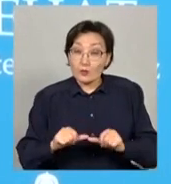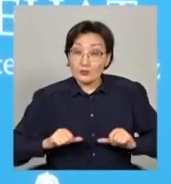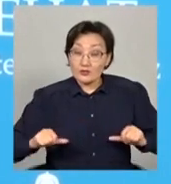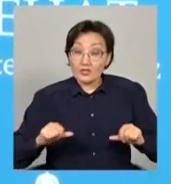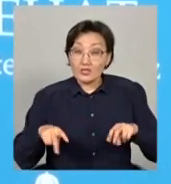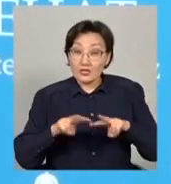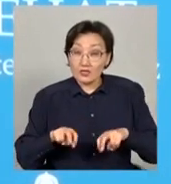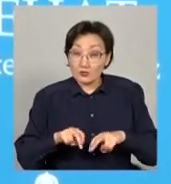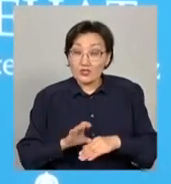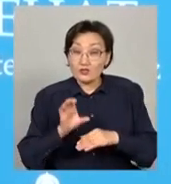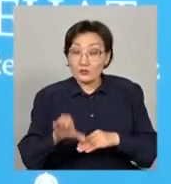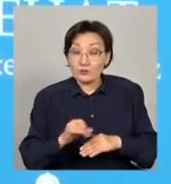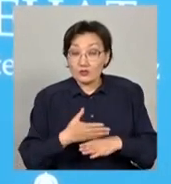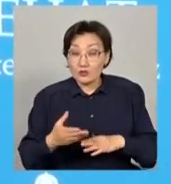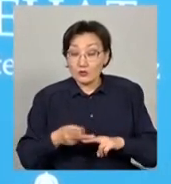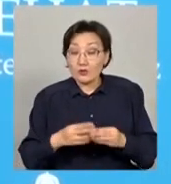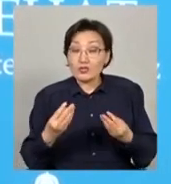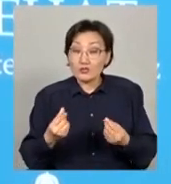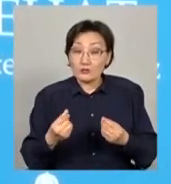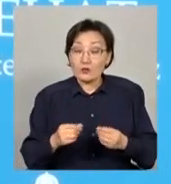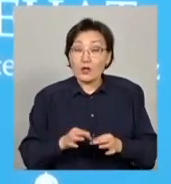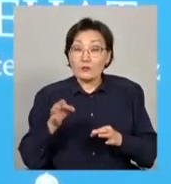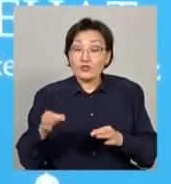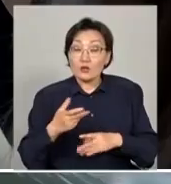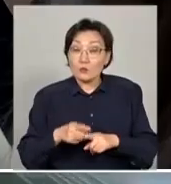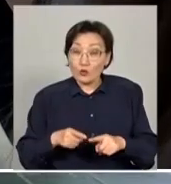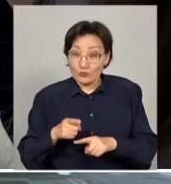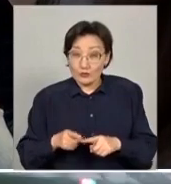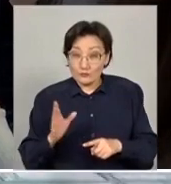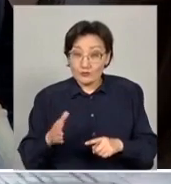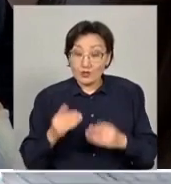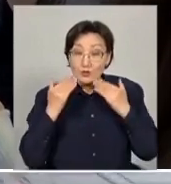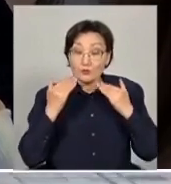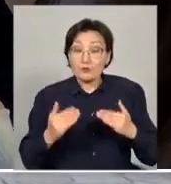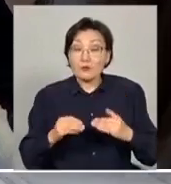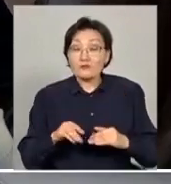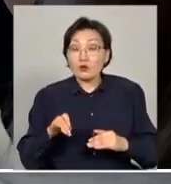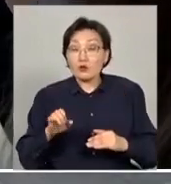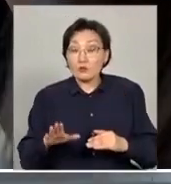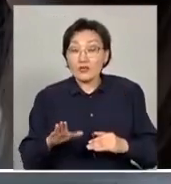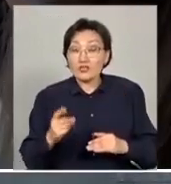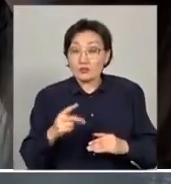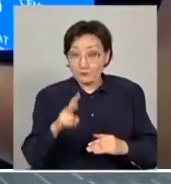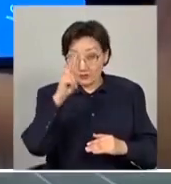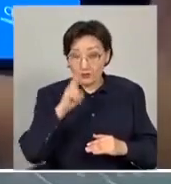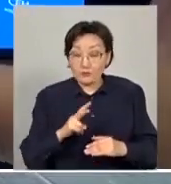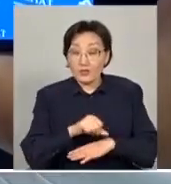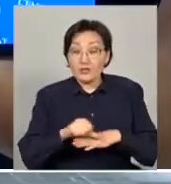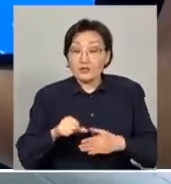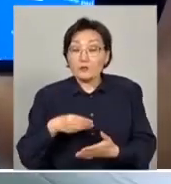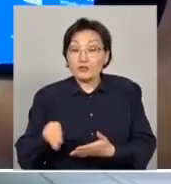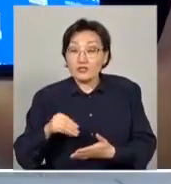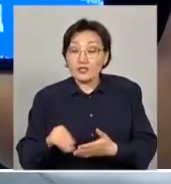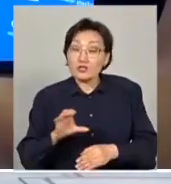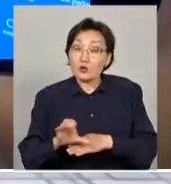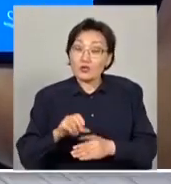комиссиясының қарауына жібереміз. Сосын бұл қаражатты аймақтарға бөлеміз. Сөз соңында Ерлан Жамаубаев екі ай ішінде сырттан келетін тауарлардың